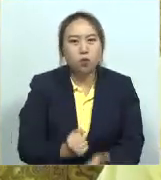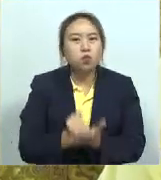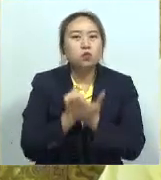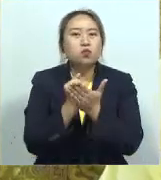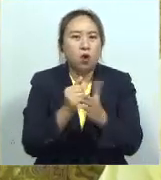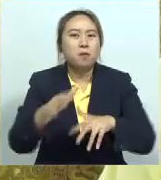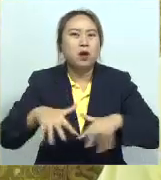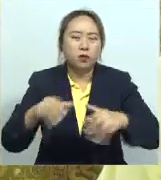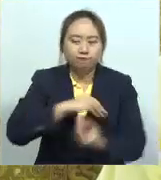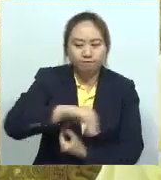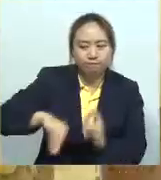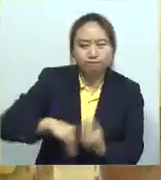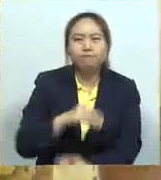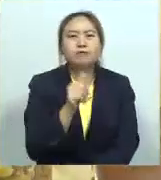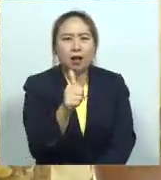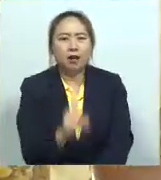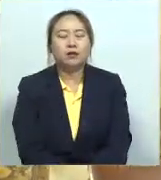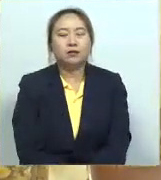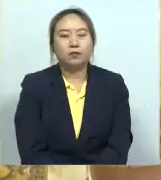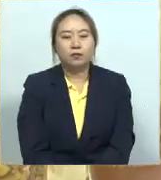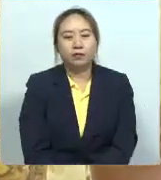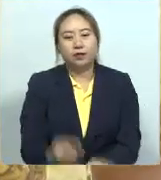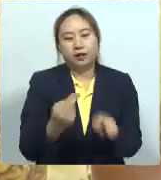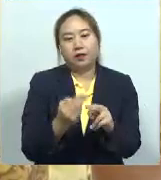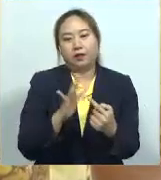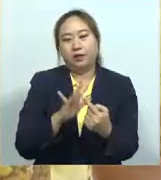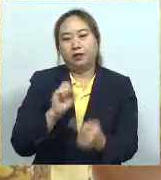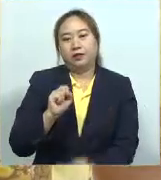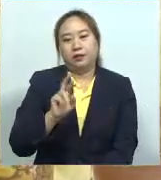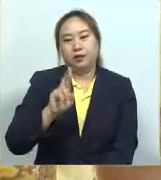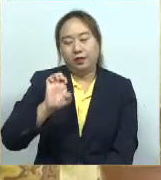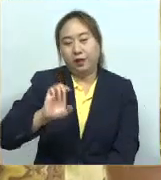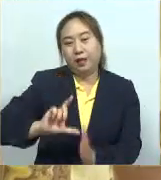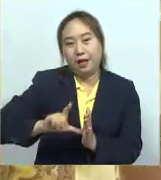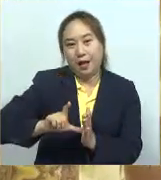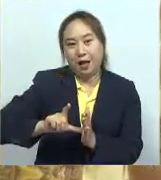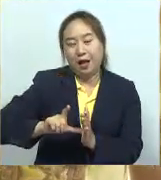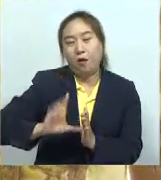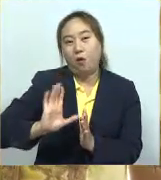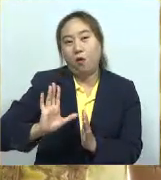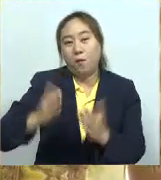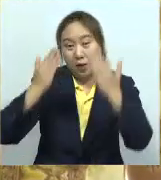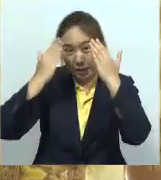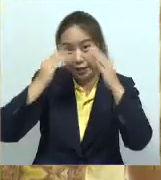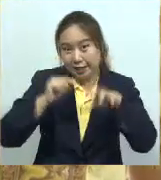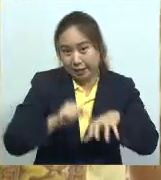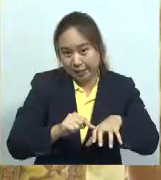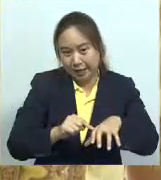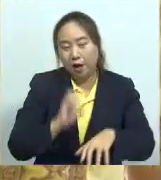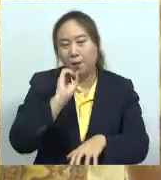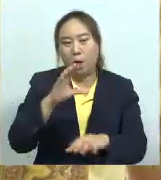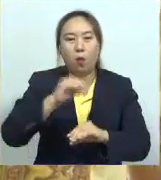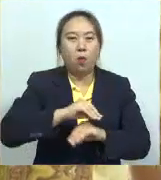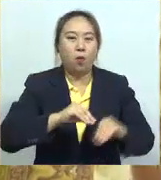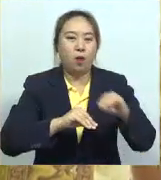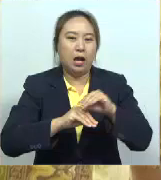าชนเนี่ยอยู่ดีกินดีได้นะครับ นายเสรีดนวารีเลขานุการประธานมัสยิดบ้านทุ่งใหญ่กล่าวว่าโครงการซอดาเกา